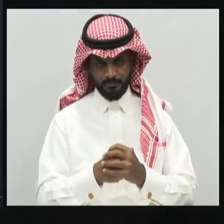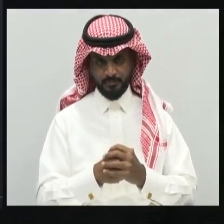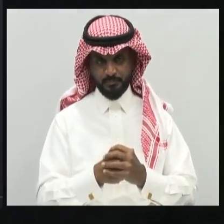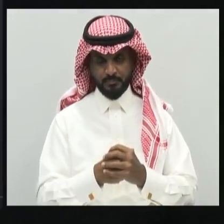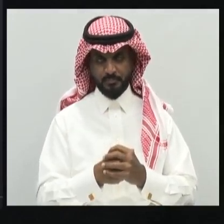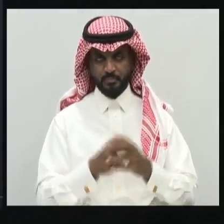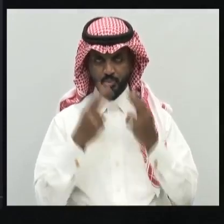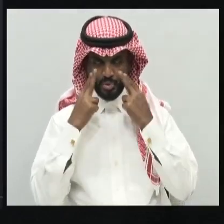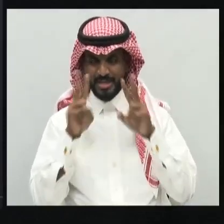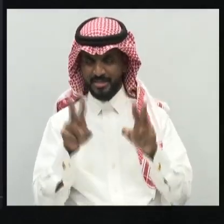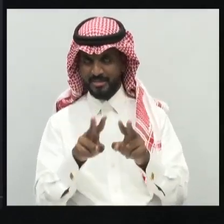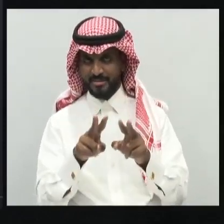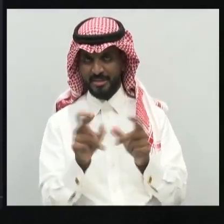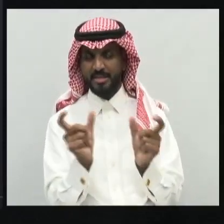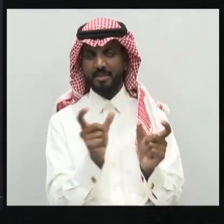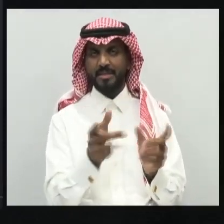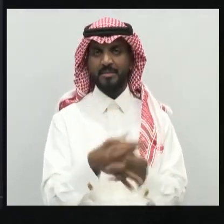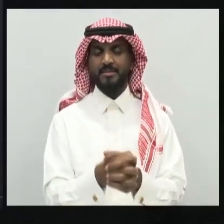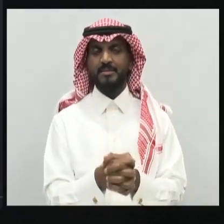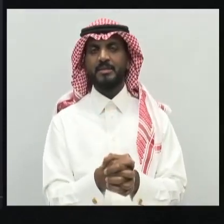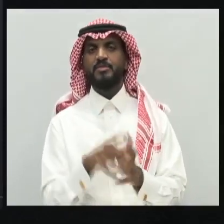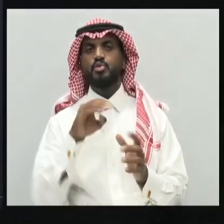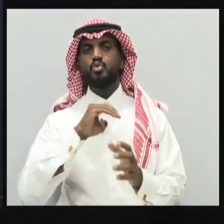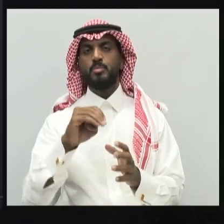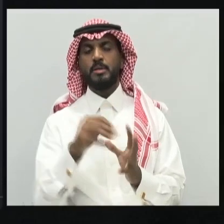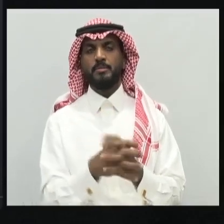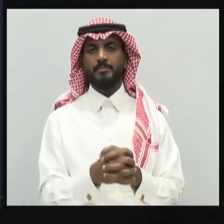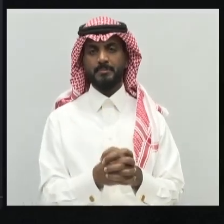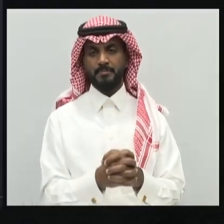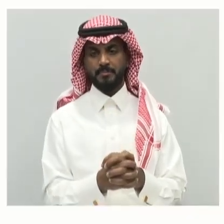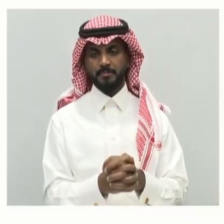سويا نشاهد كلمات هذه الجمله